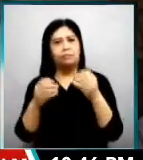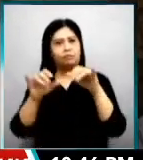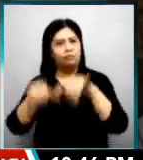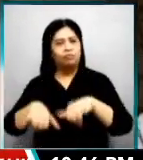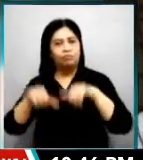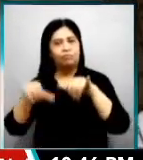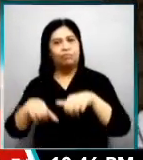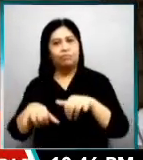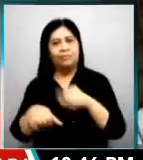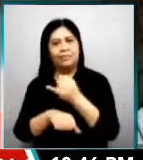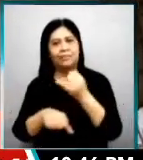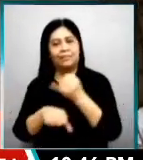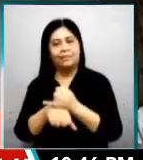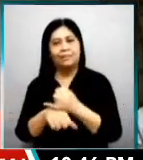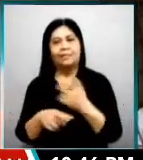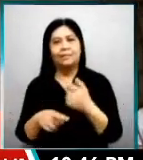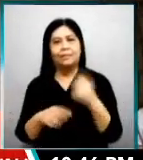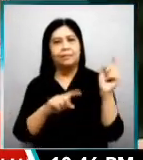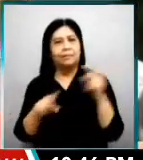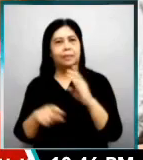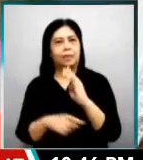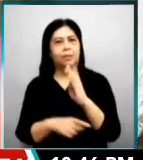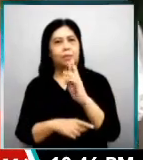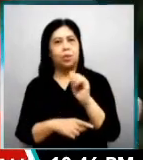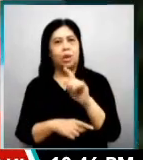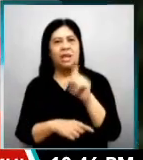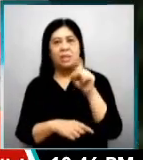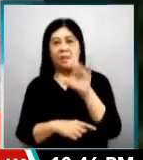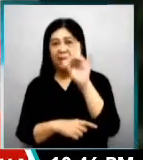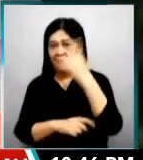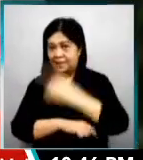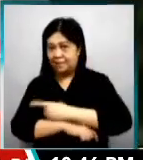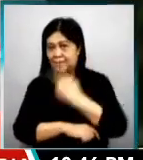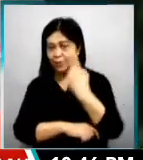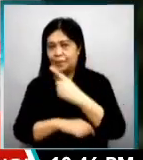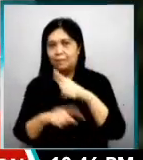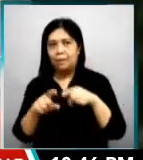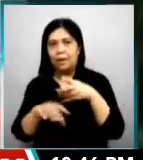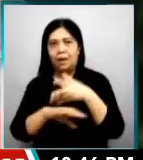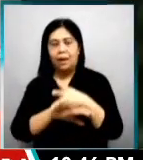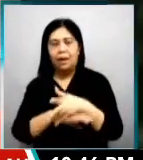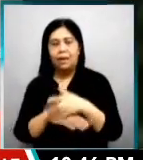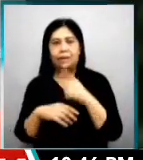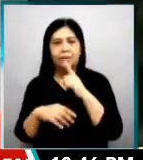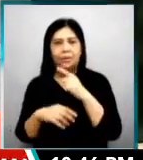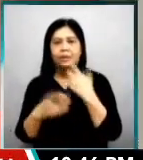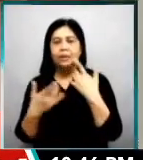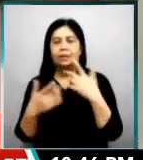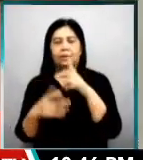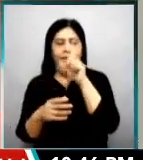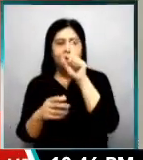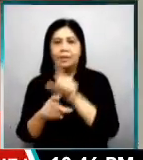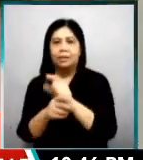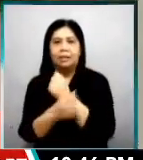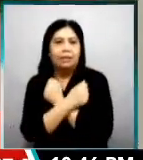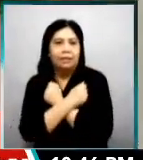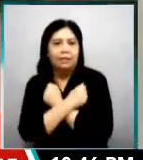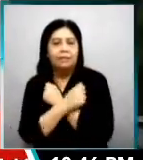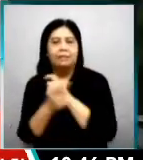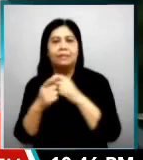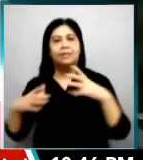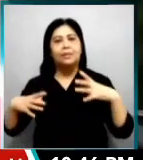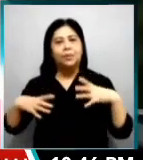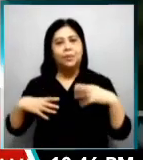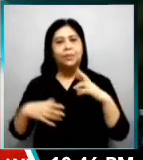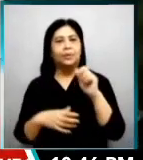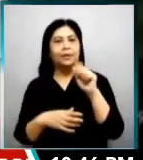I only came to Boracay for 8 days. And after that, I just super fell in love with how relaxing the environment was,